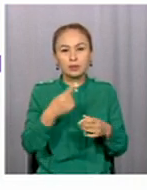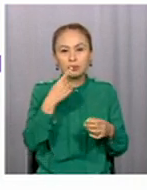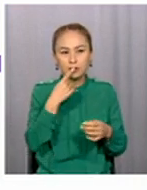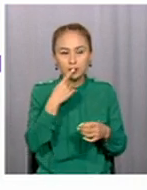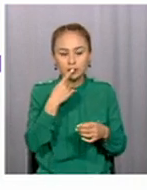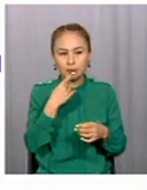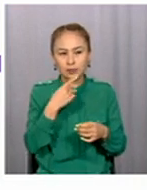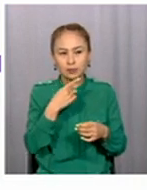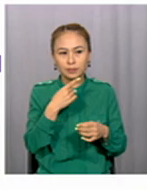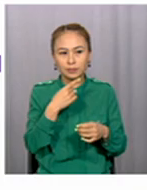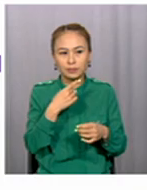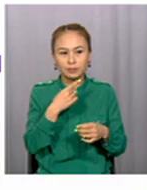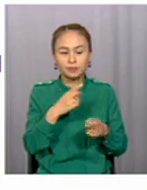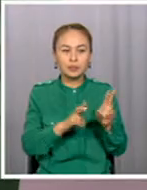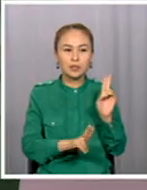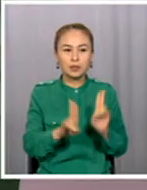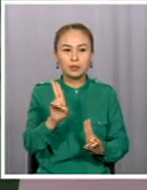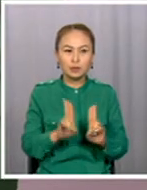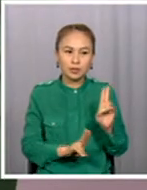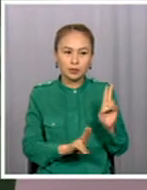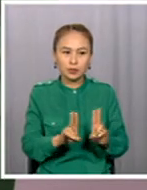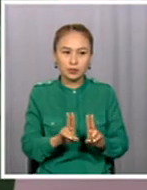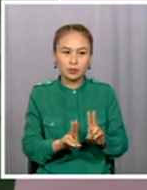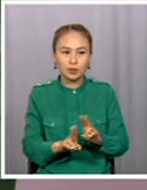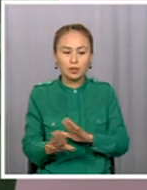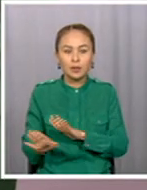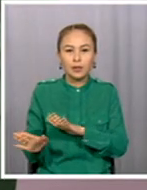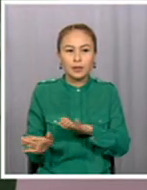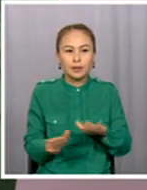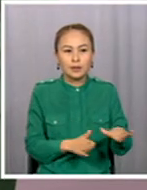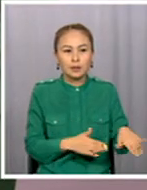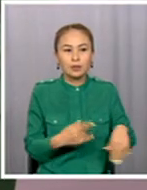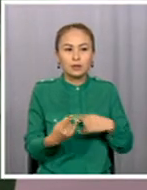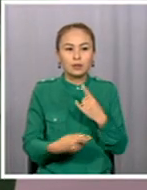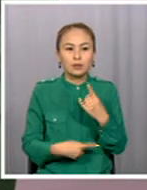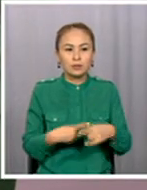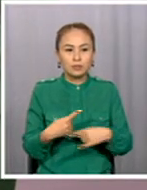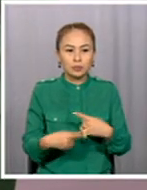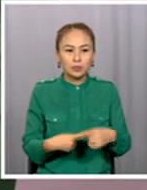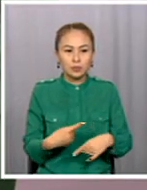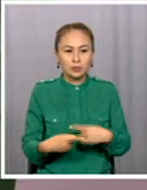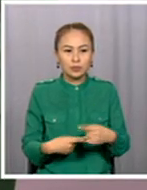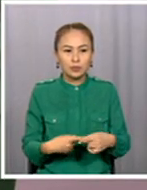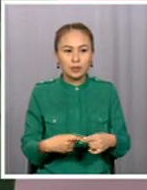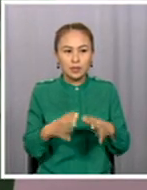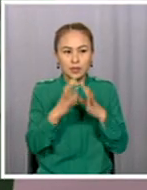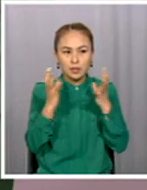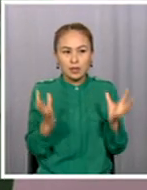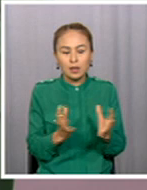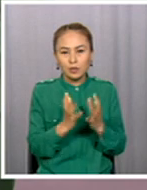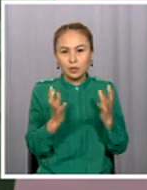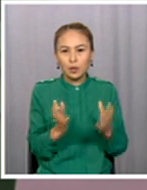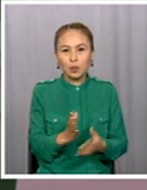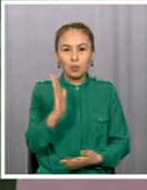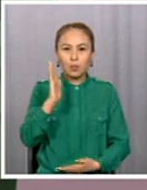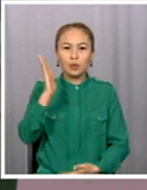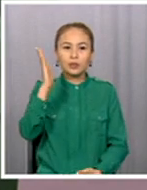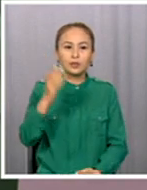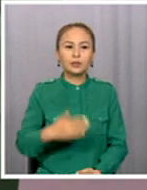бірлікте, тіл, салт-дәстүр, кейінгі буын,